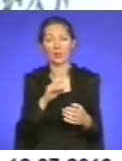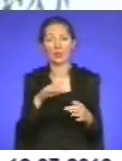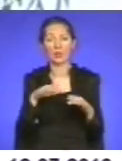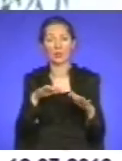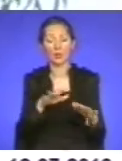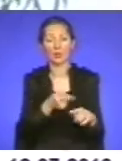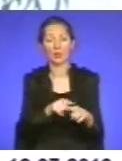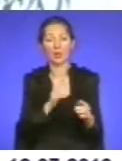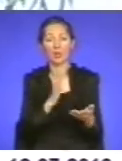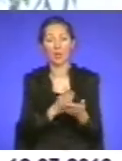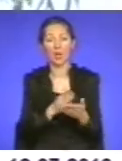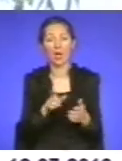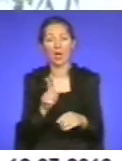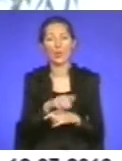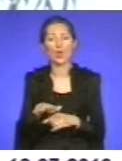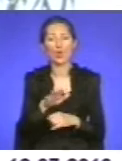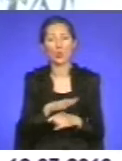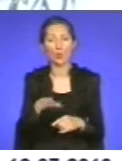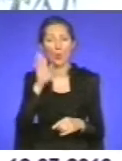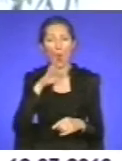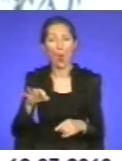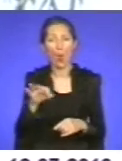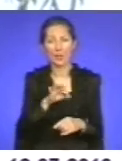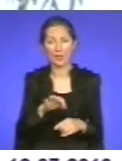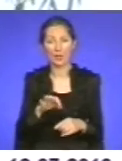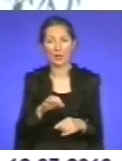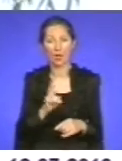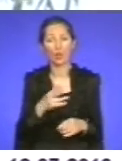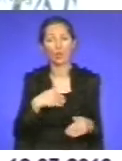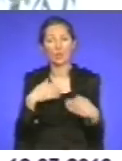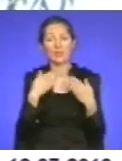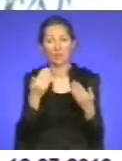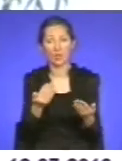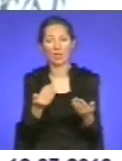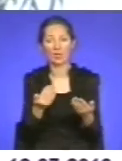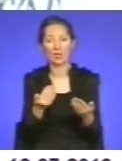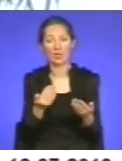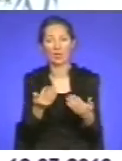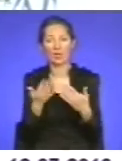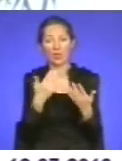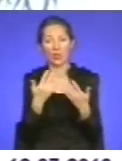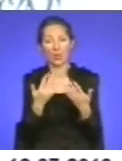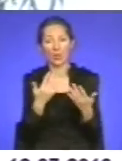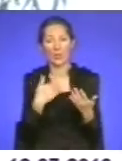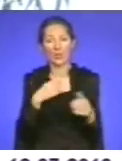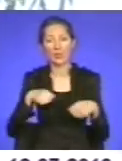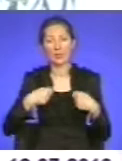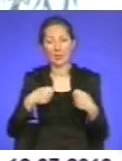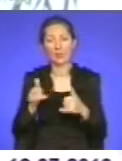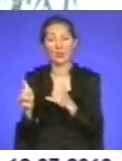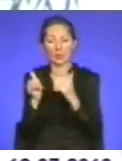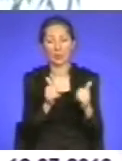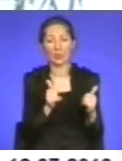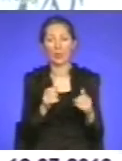які відбуваються і на Тернопільському стані, на водних об'єктах, хто до нас звертається з відношеннями, ми стараємося